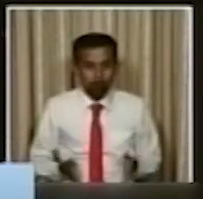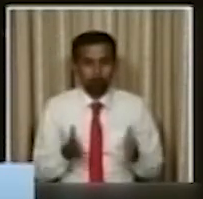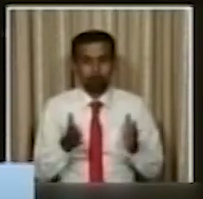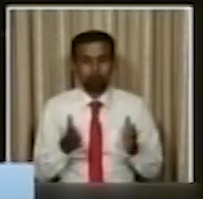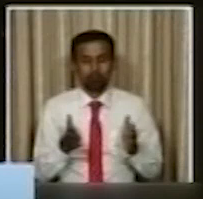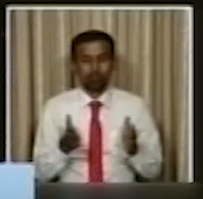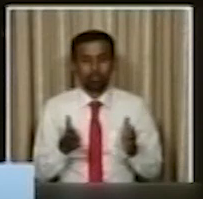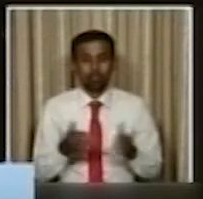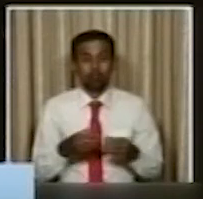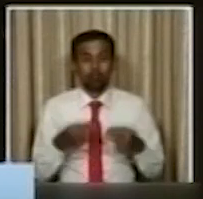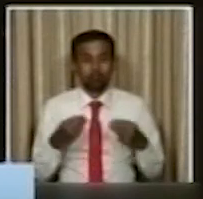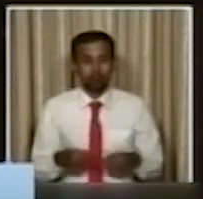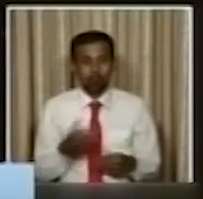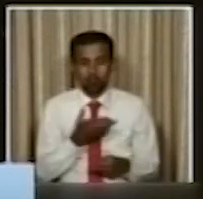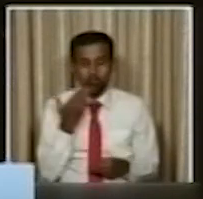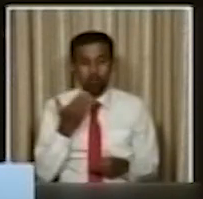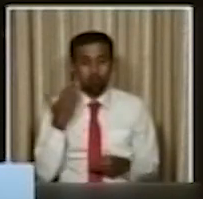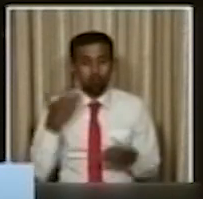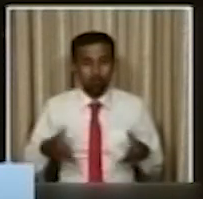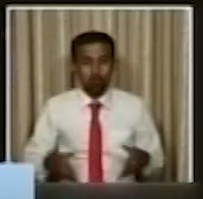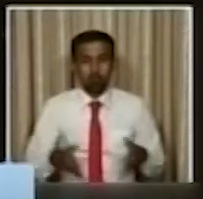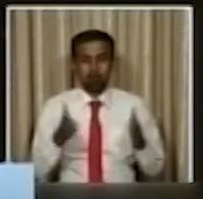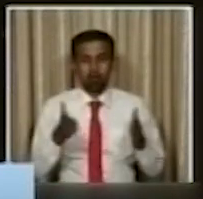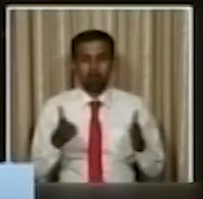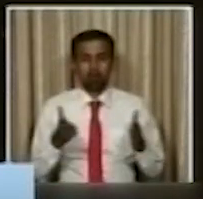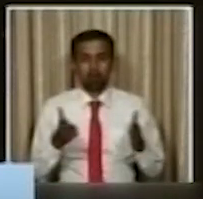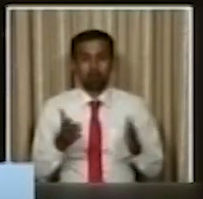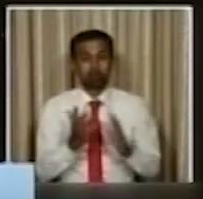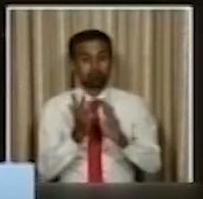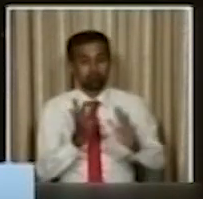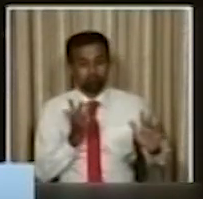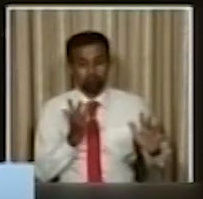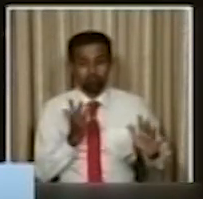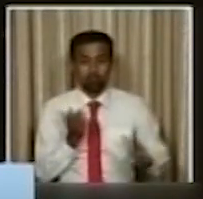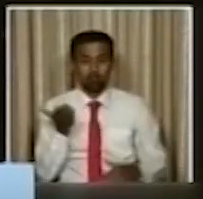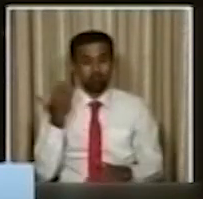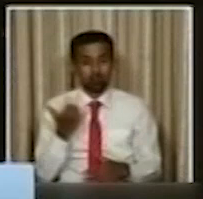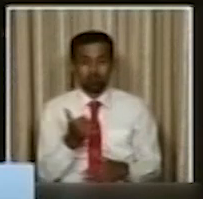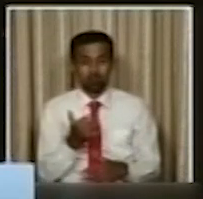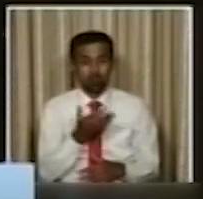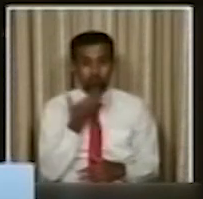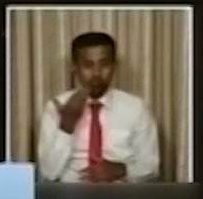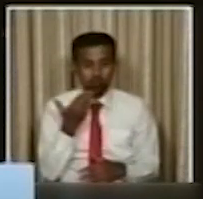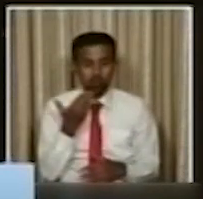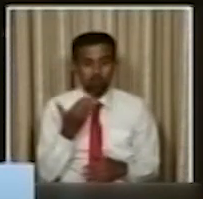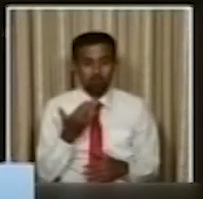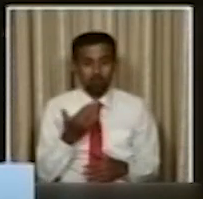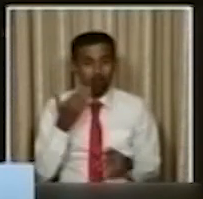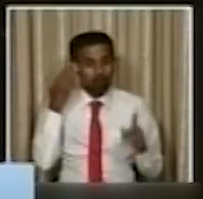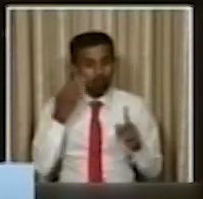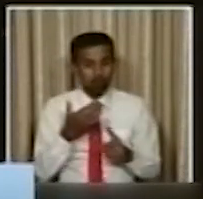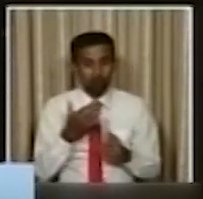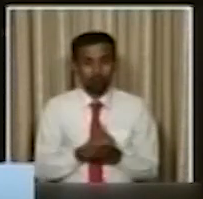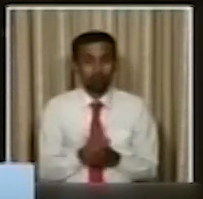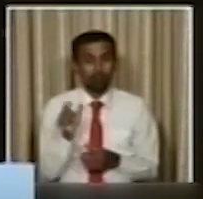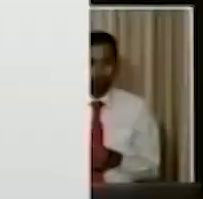நாங்கள் கியூ வரிசையில் நிற்க வேண்டி வரும், உயிர்கள் போவதற்கான அபாயங்கள் இருக்கின்றன என்பதாக எல்லாம் அவர் தன்னுடைய அரசியல் அனுபவத்தினூடாக எதிர்த்து